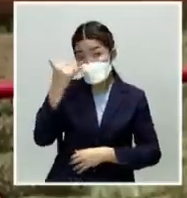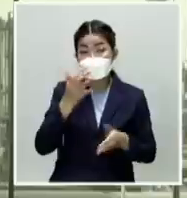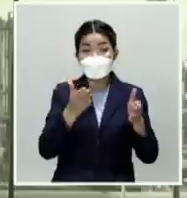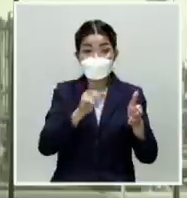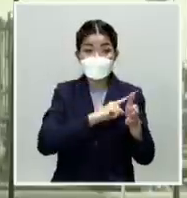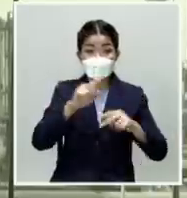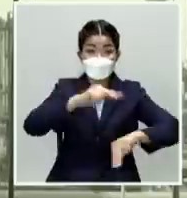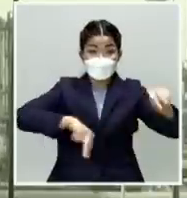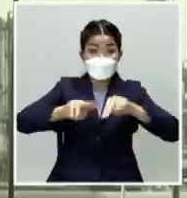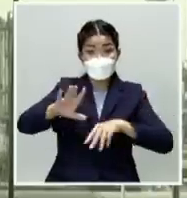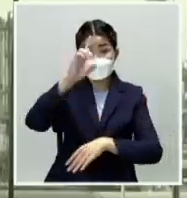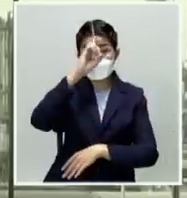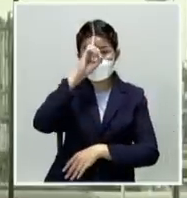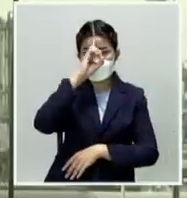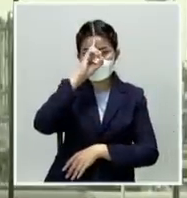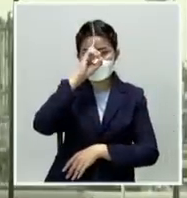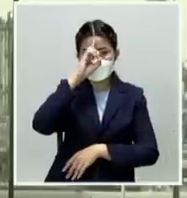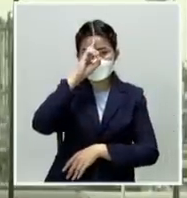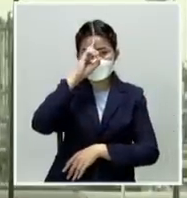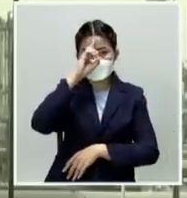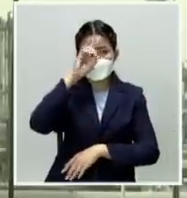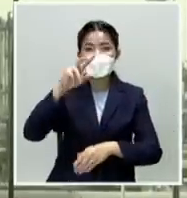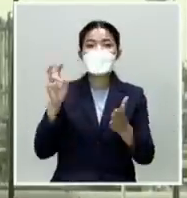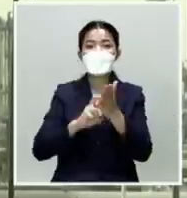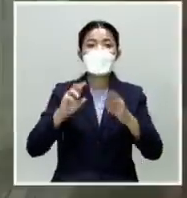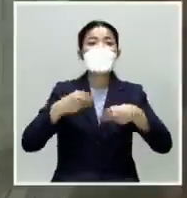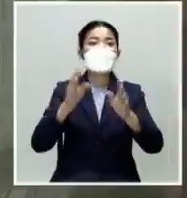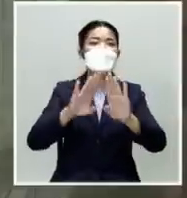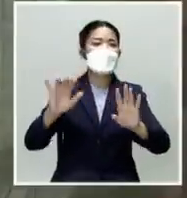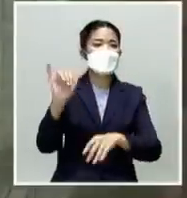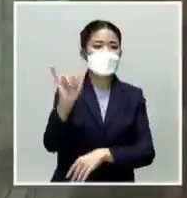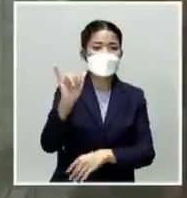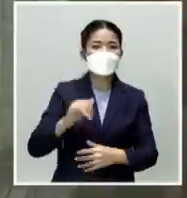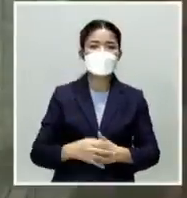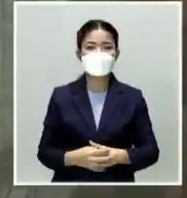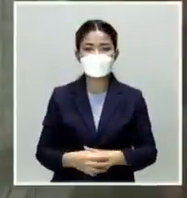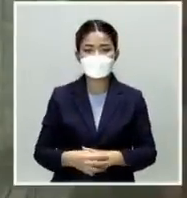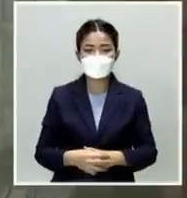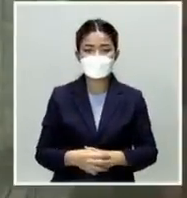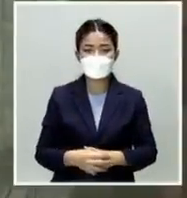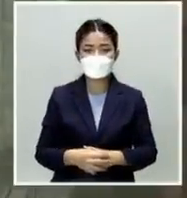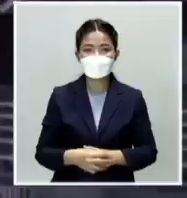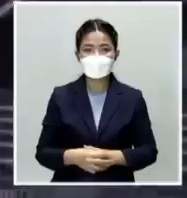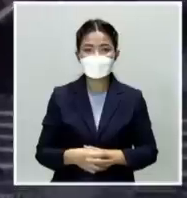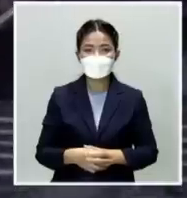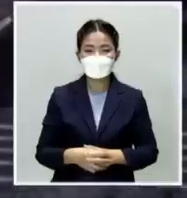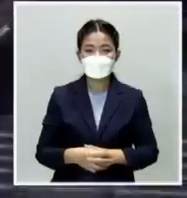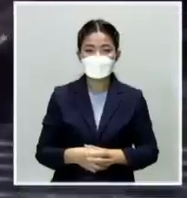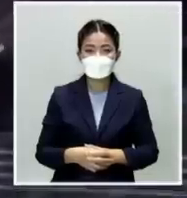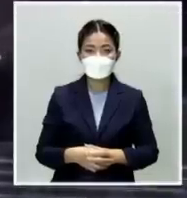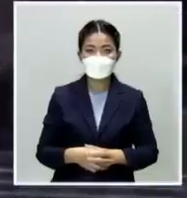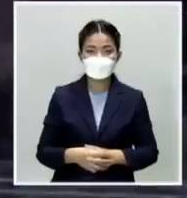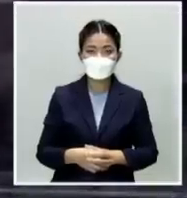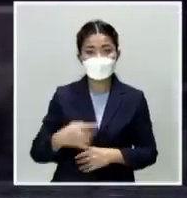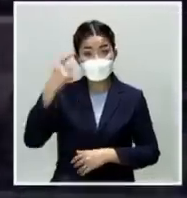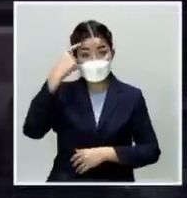ำกับดูแลเครือข่ายของเยอรมนียังไม่ได้ไฟเขียวรับรองการ รับรอง Nord Stream 2นะคะท่ามกลางกระ